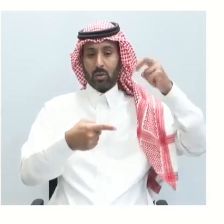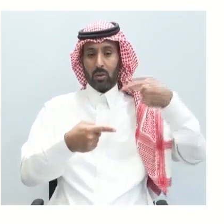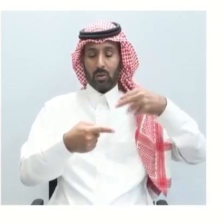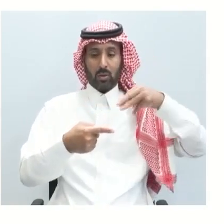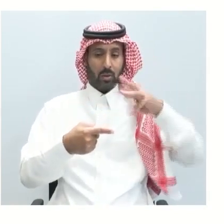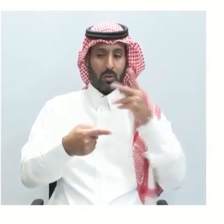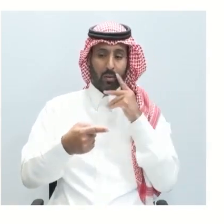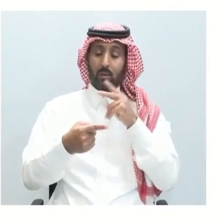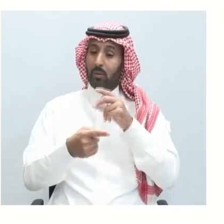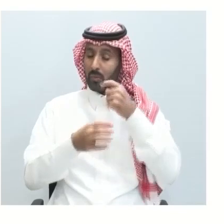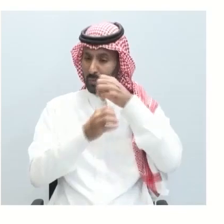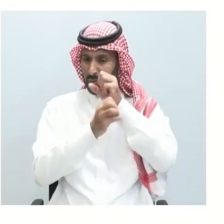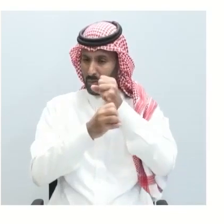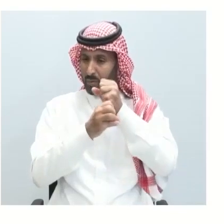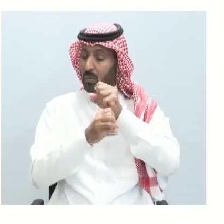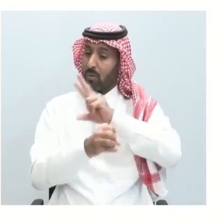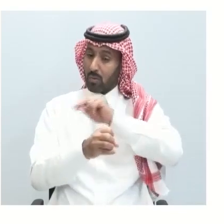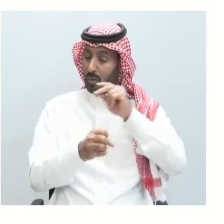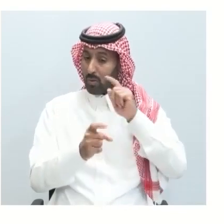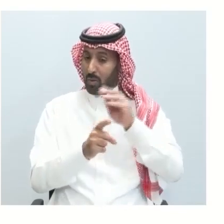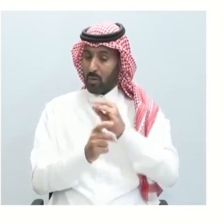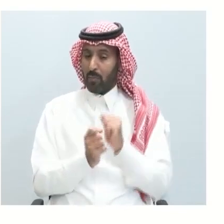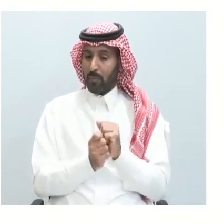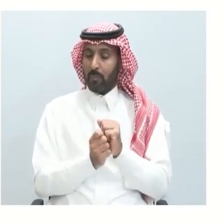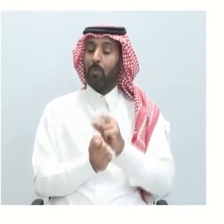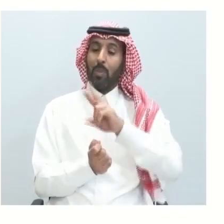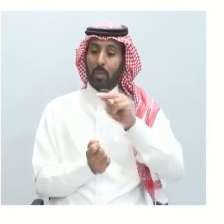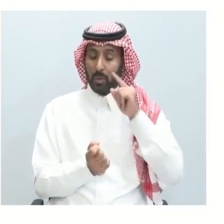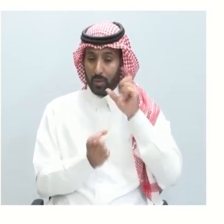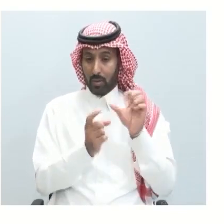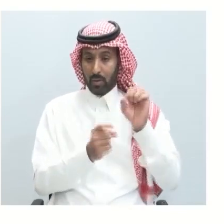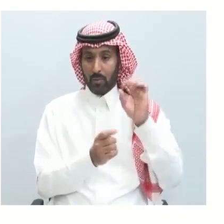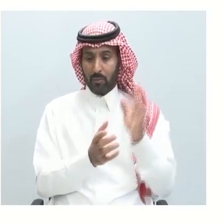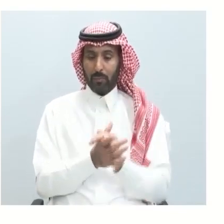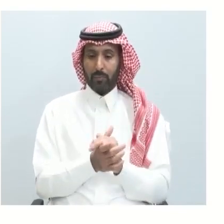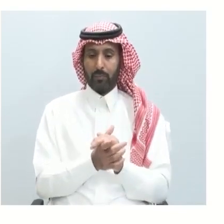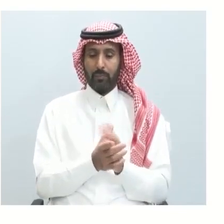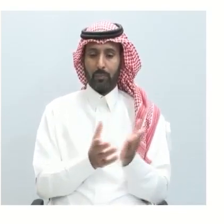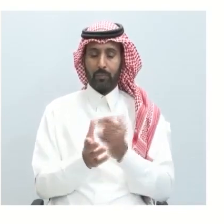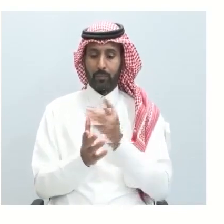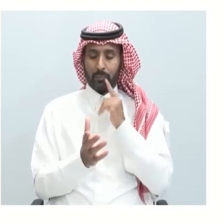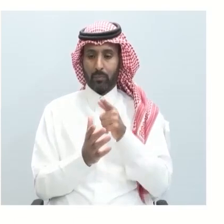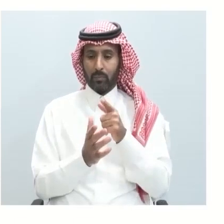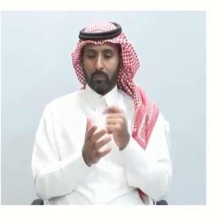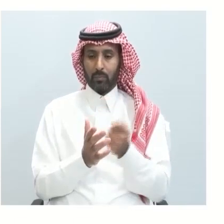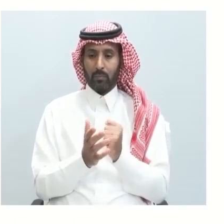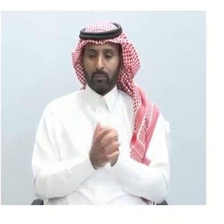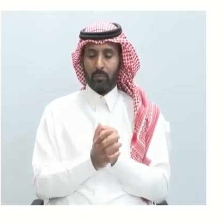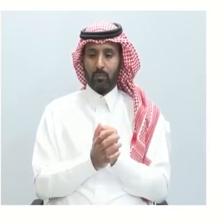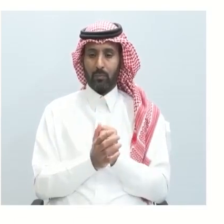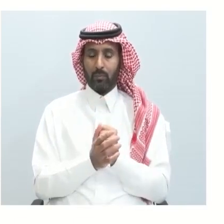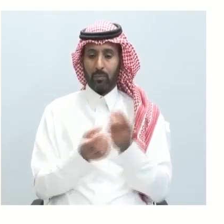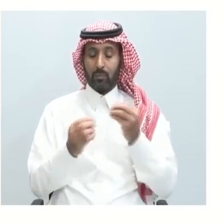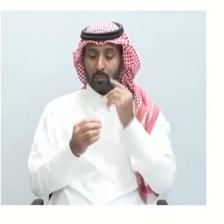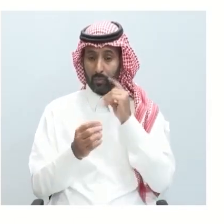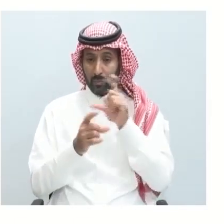في حاله فيزيائيه واحده هل يوجد معاملات نعم يوجد معاملات اذا تحليل المساله توفر